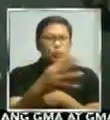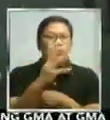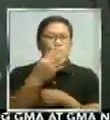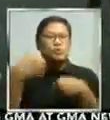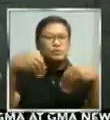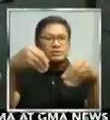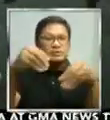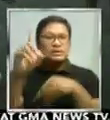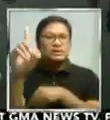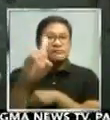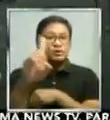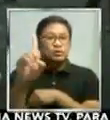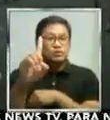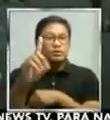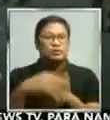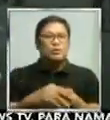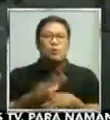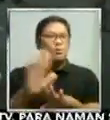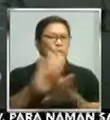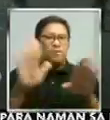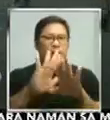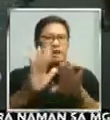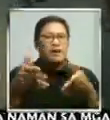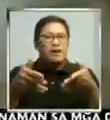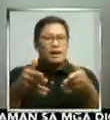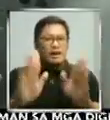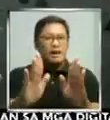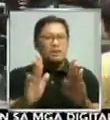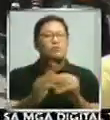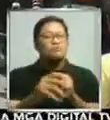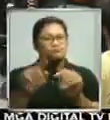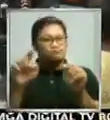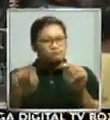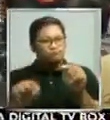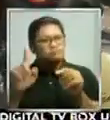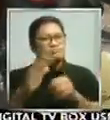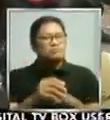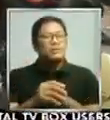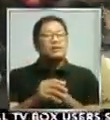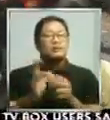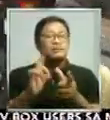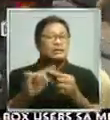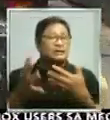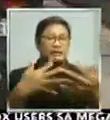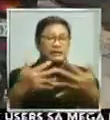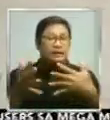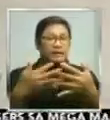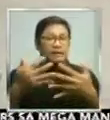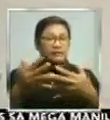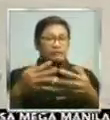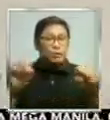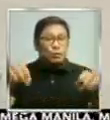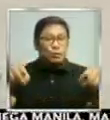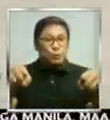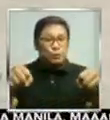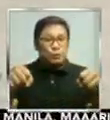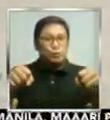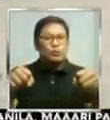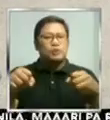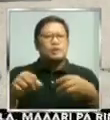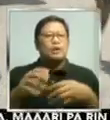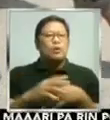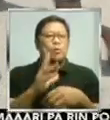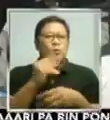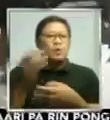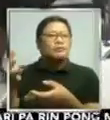sa Divisoria. Wala nang papayagang magbenta lagpas ng mga oras na ito. Kahit mga kuliglig at tricycle driver na hahango